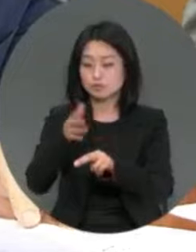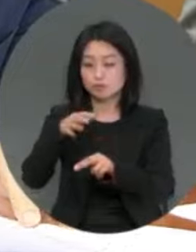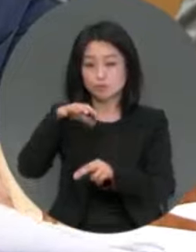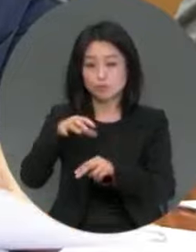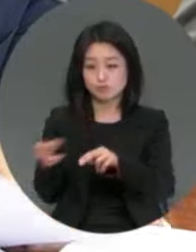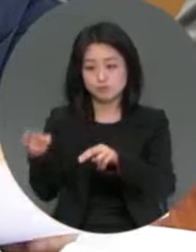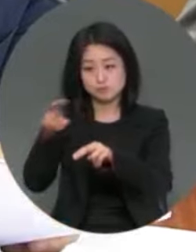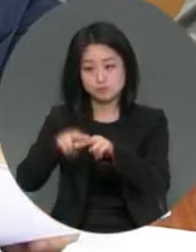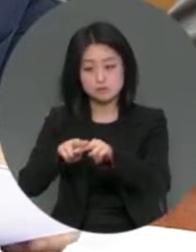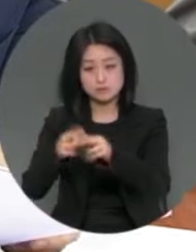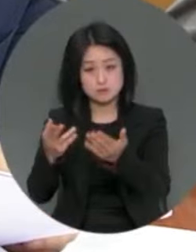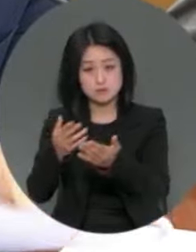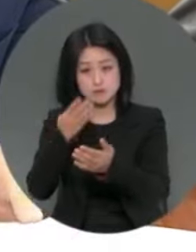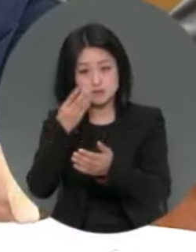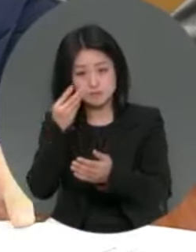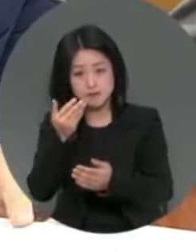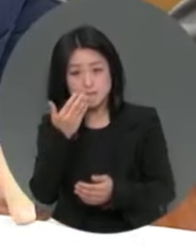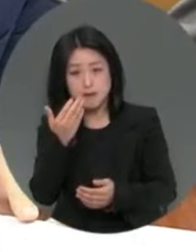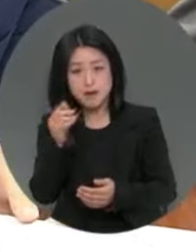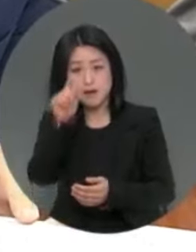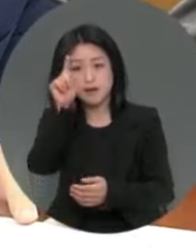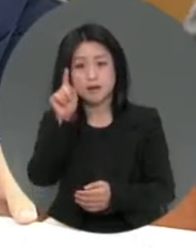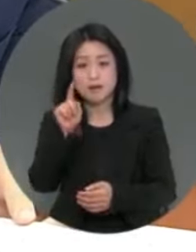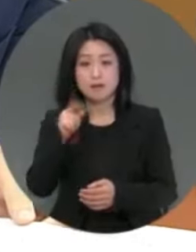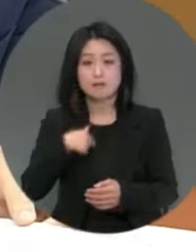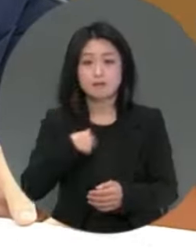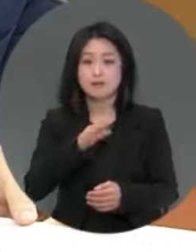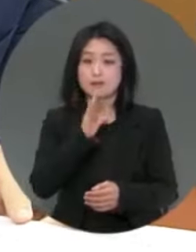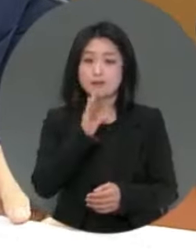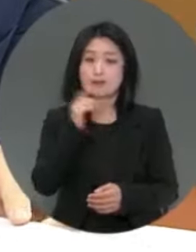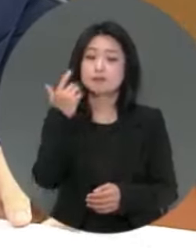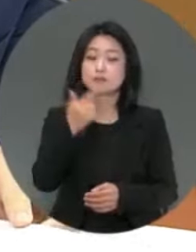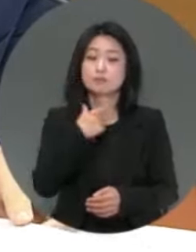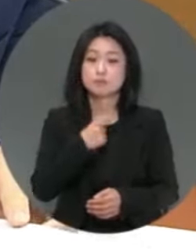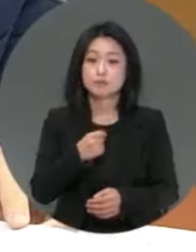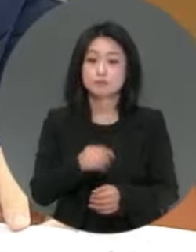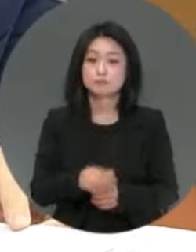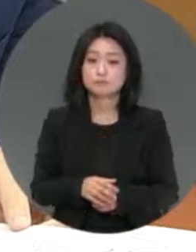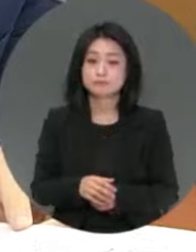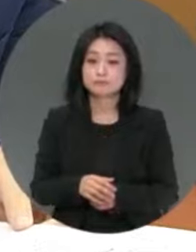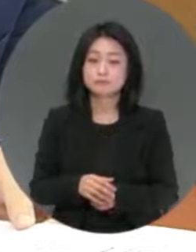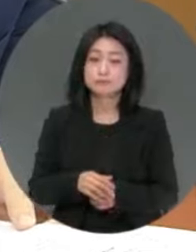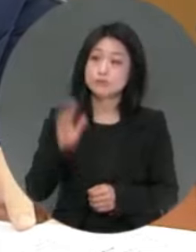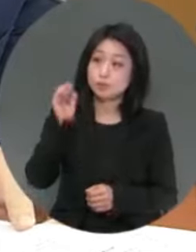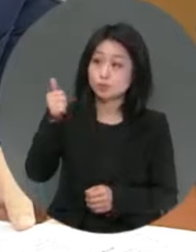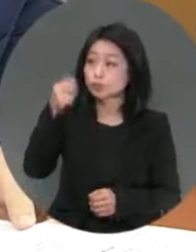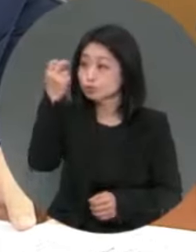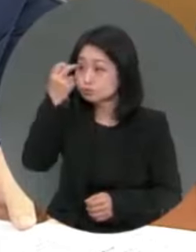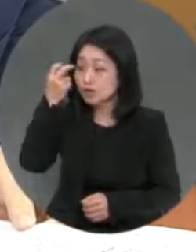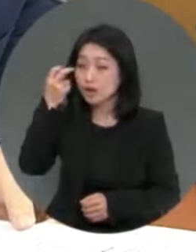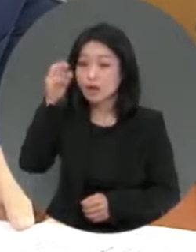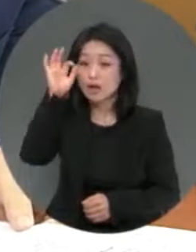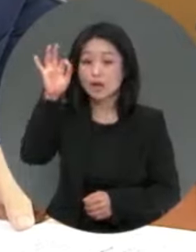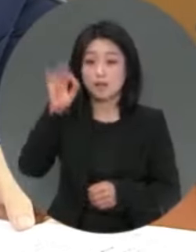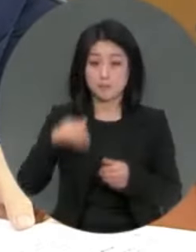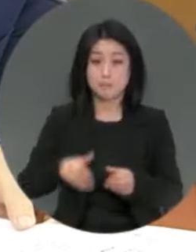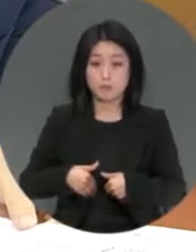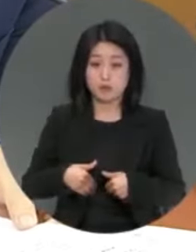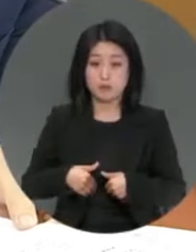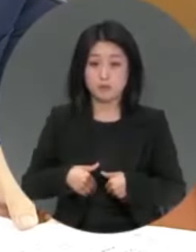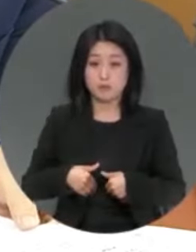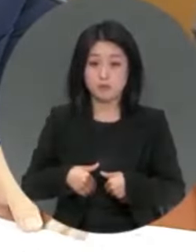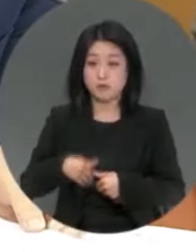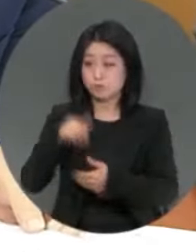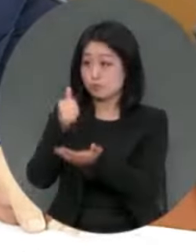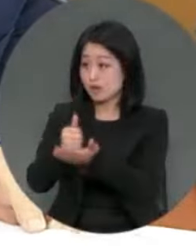수 있겠어요? 너무 당연한 걸 제가 물어본 거예요. 형사소추는 안 되지만 수사는 범죄 혐의가 있으면 해야 하는 거